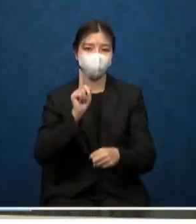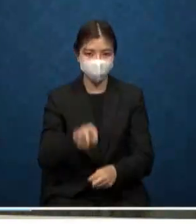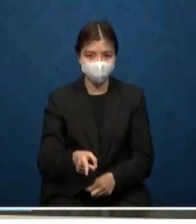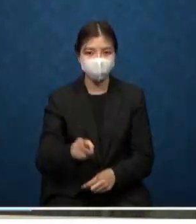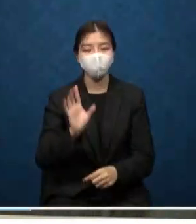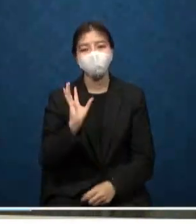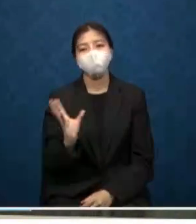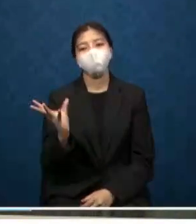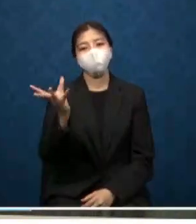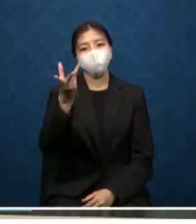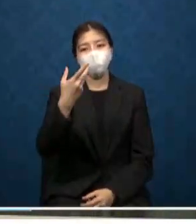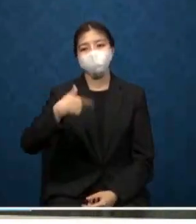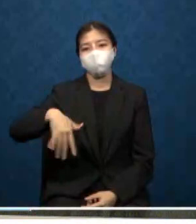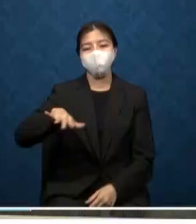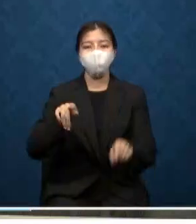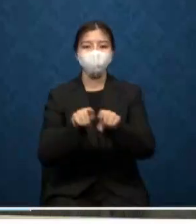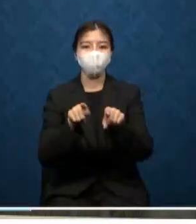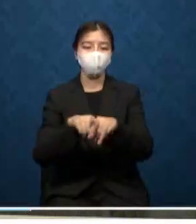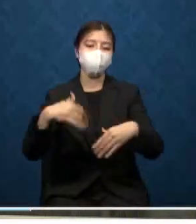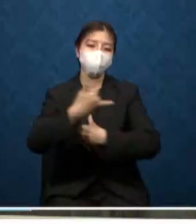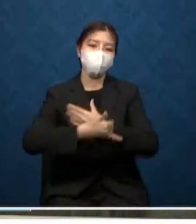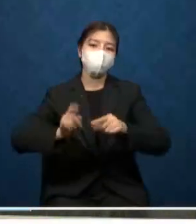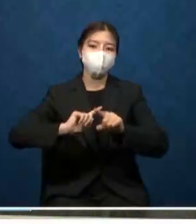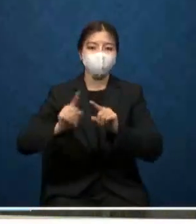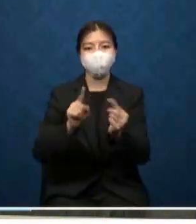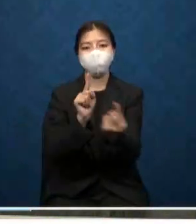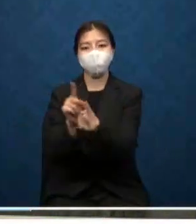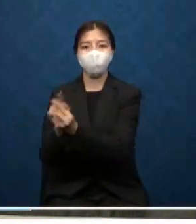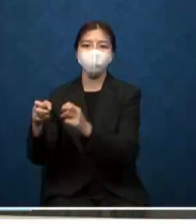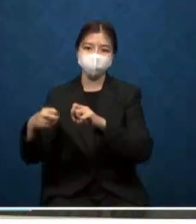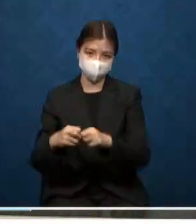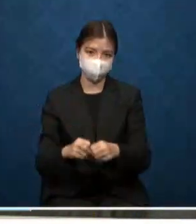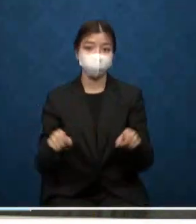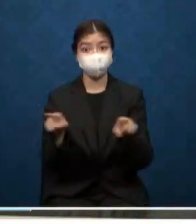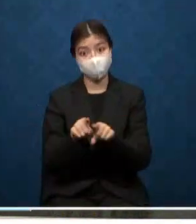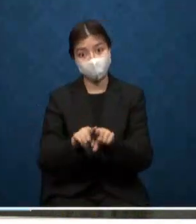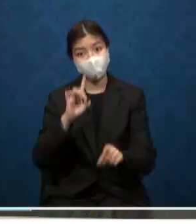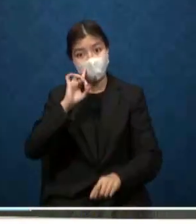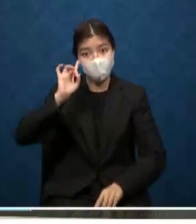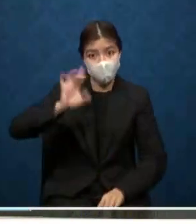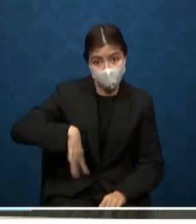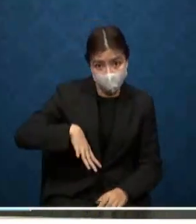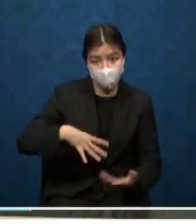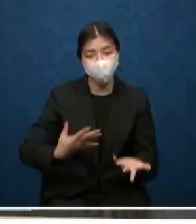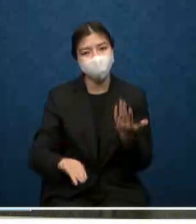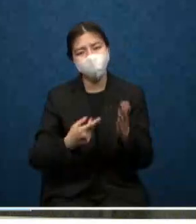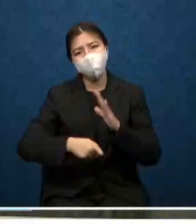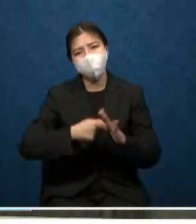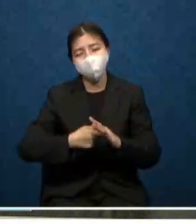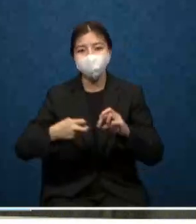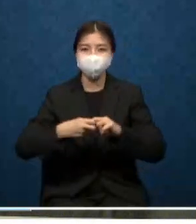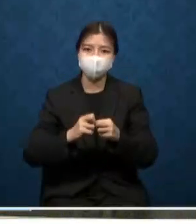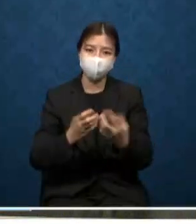ในโลกปัจจุบันนี้ในเกือบทุกประเทศแต่อาจจะมีความรุนแรงหรือต้นเหตุของปัญหาที่แตกต่